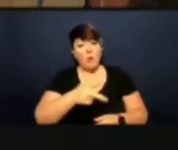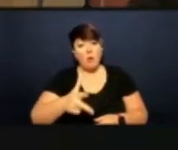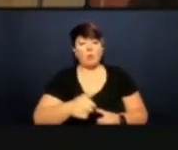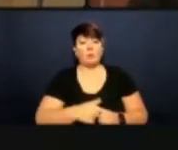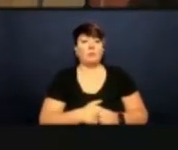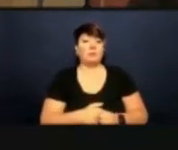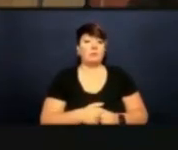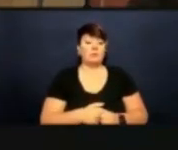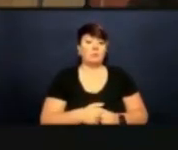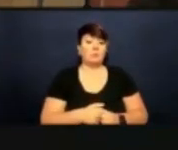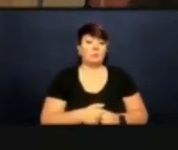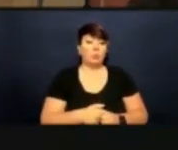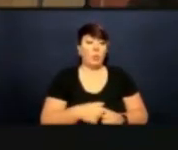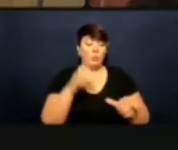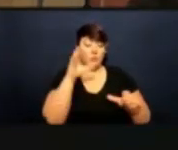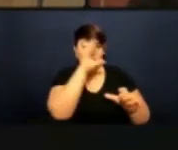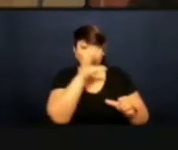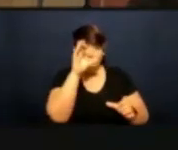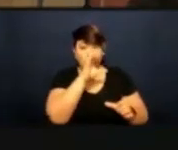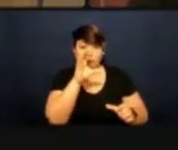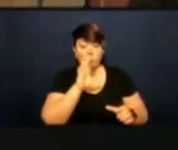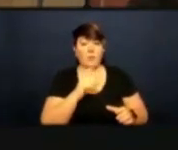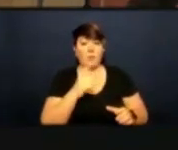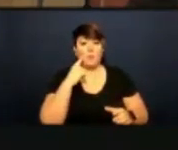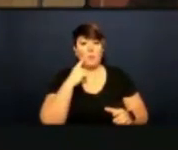Na ni lazima